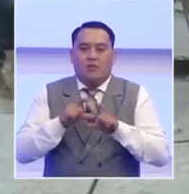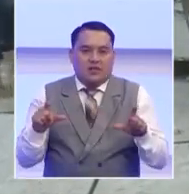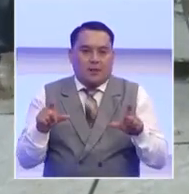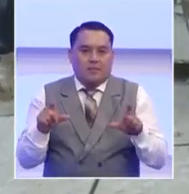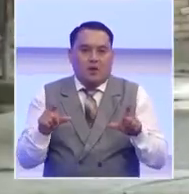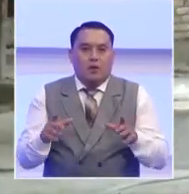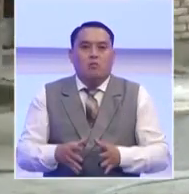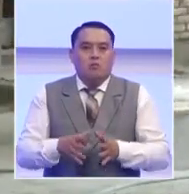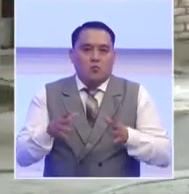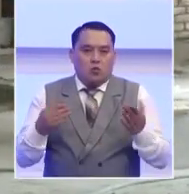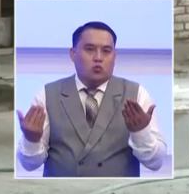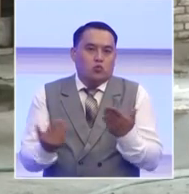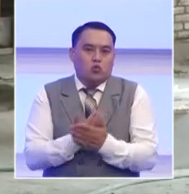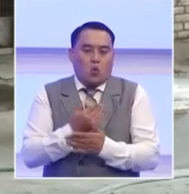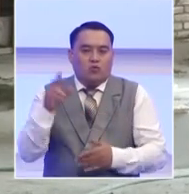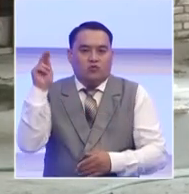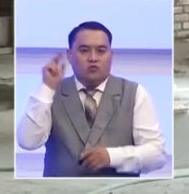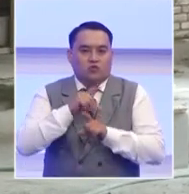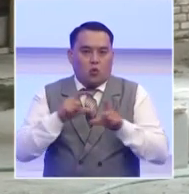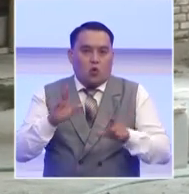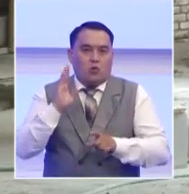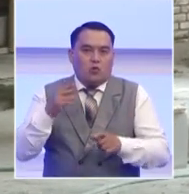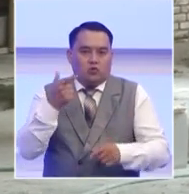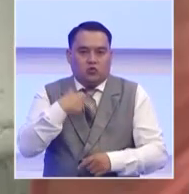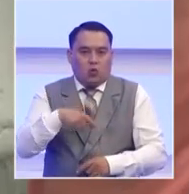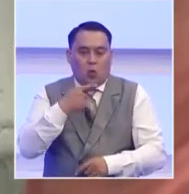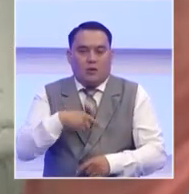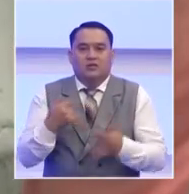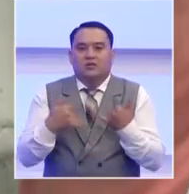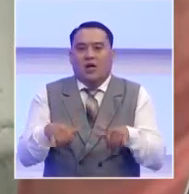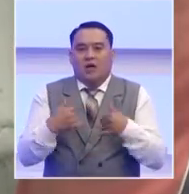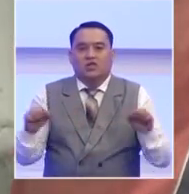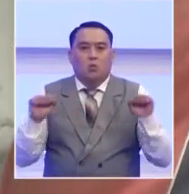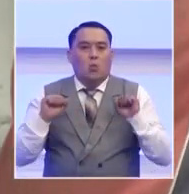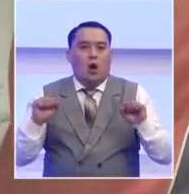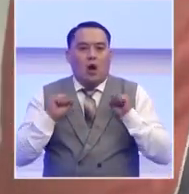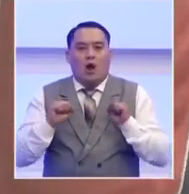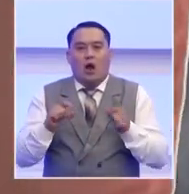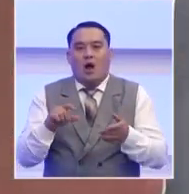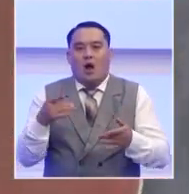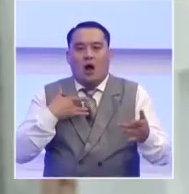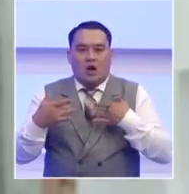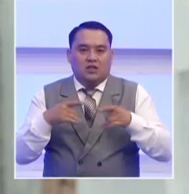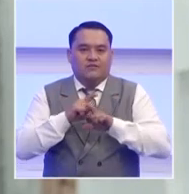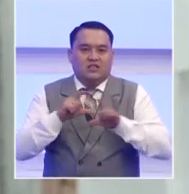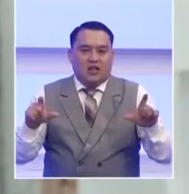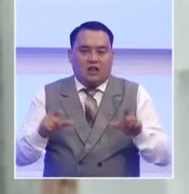образования. Более того, в новом учебном году в школе появится своя собственная столовая, спортивные и актовые залы.